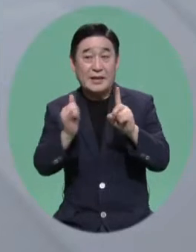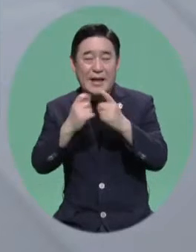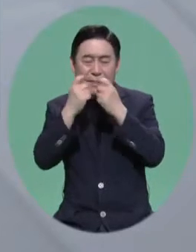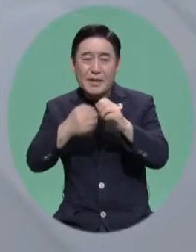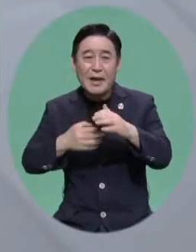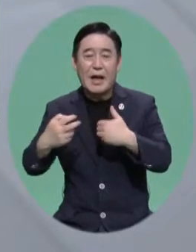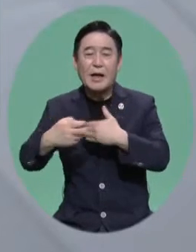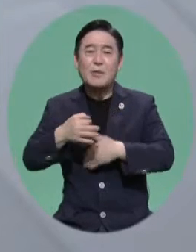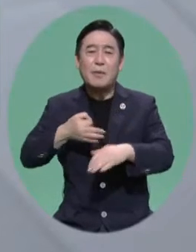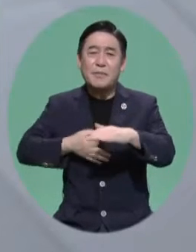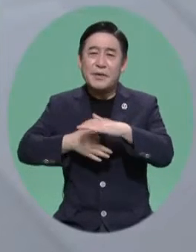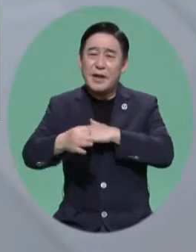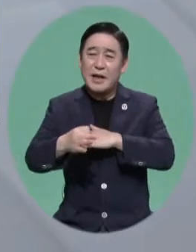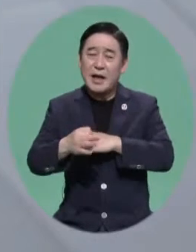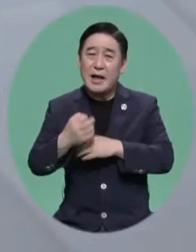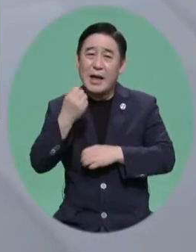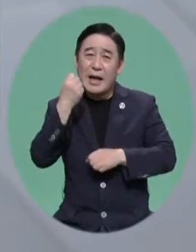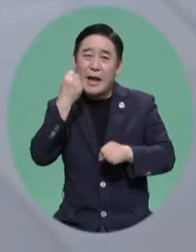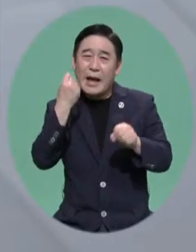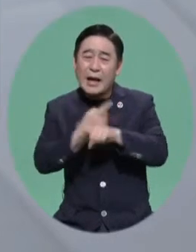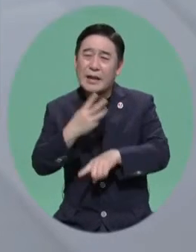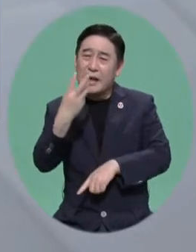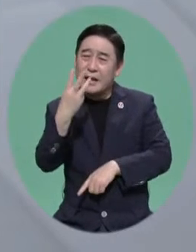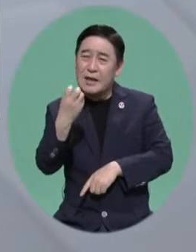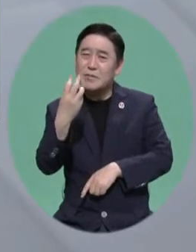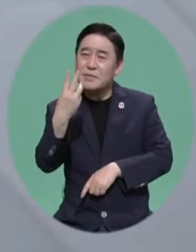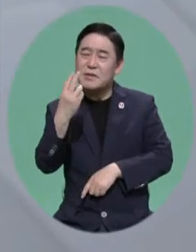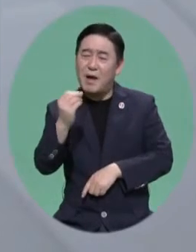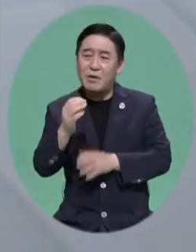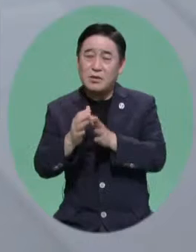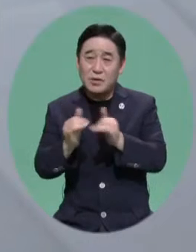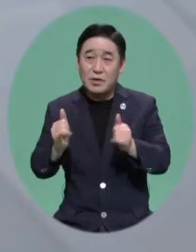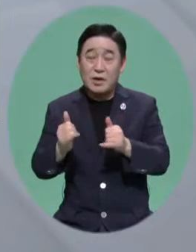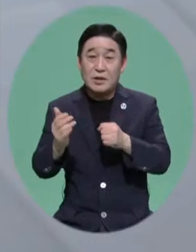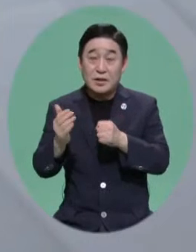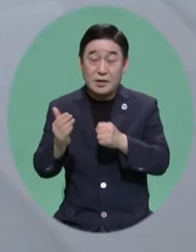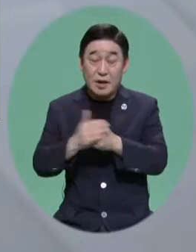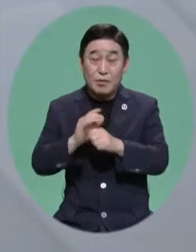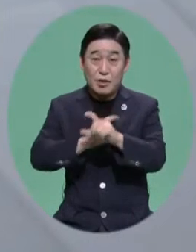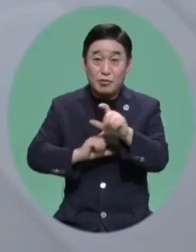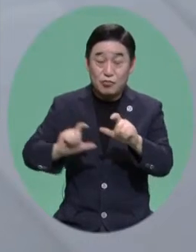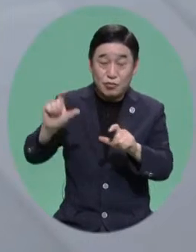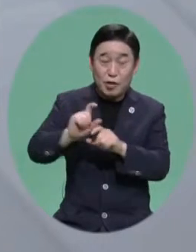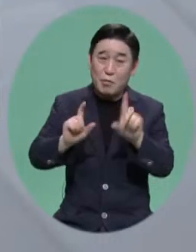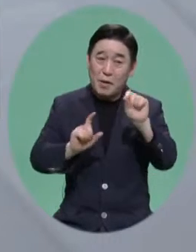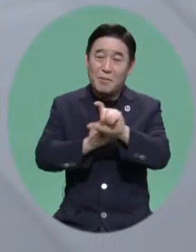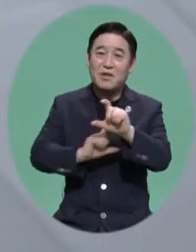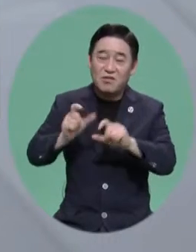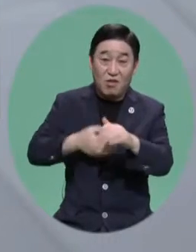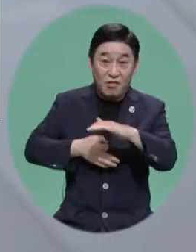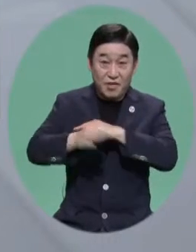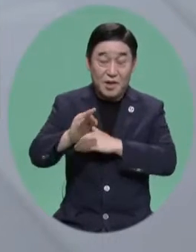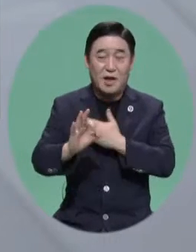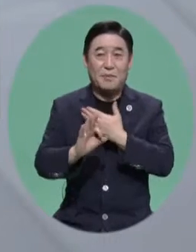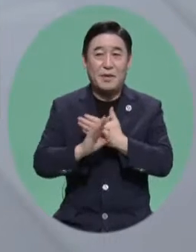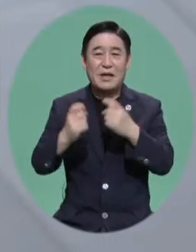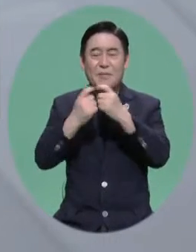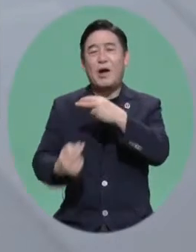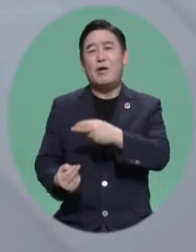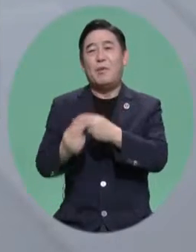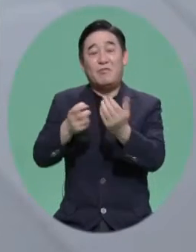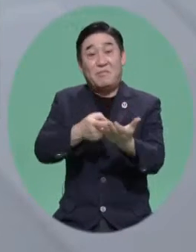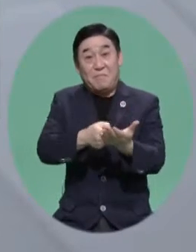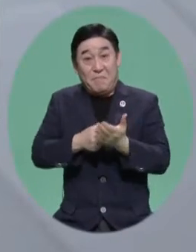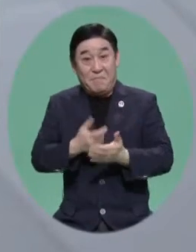내는 게 에 한달에 32만원 싶어요 그러니까 1 당 1만원씩 만 보며 내면 민간 어 보험료도 많이